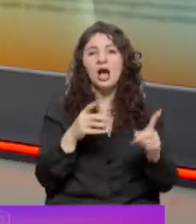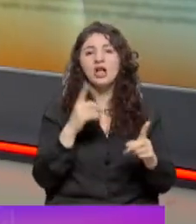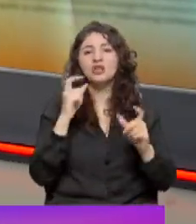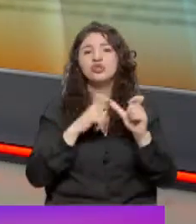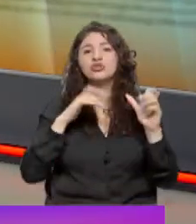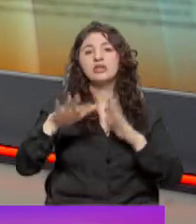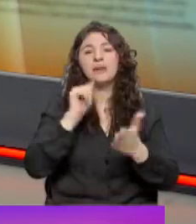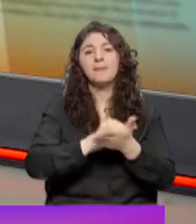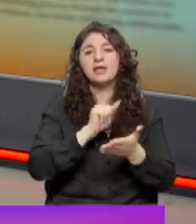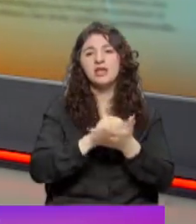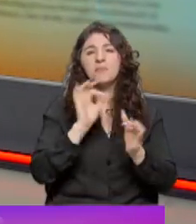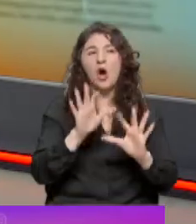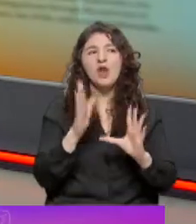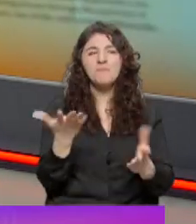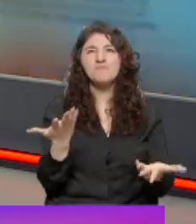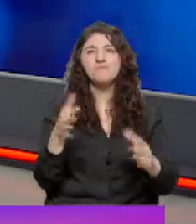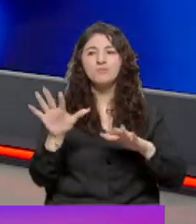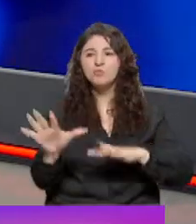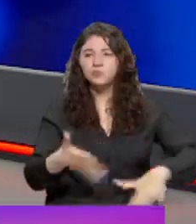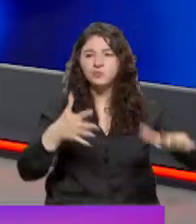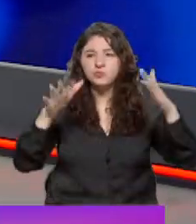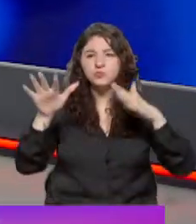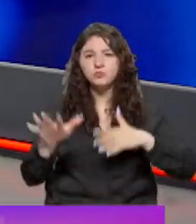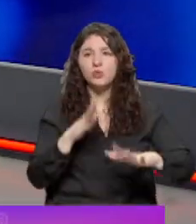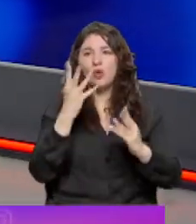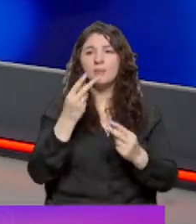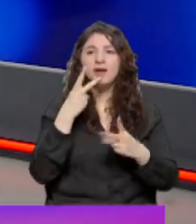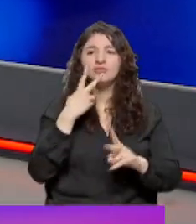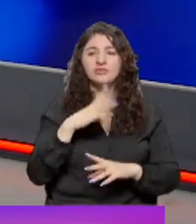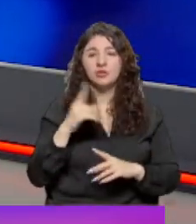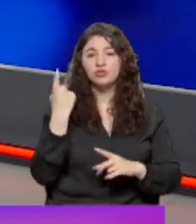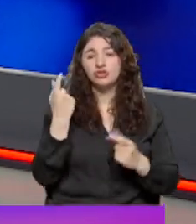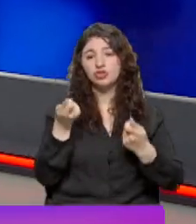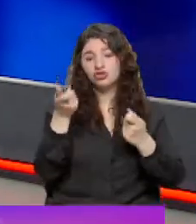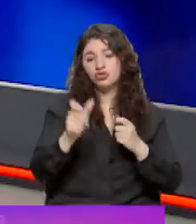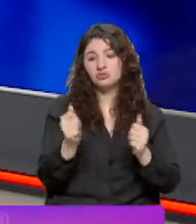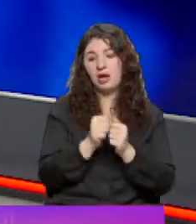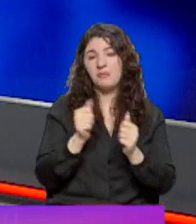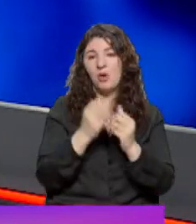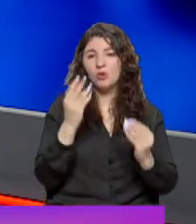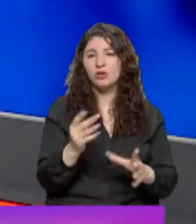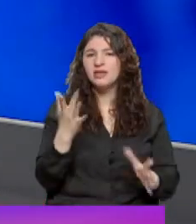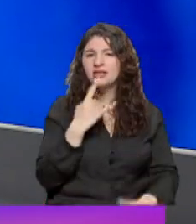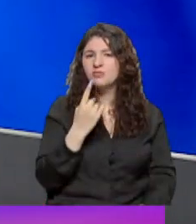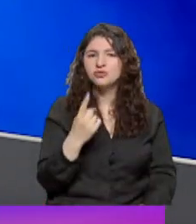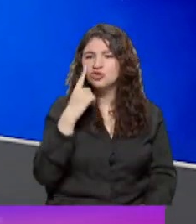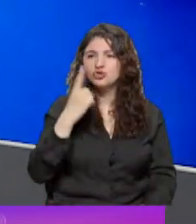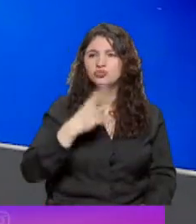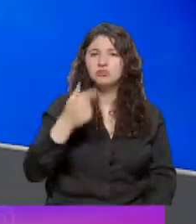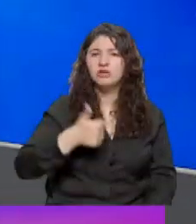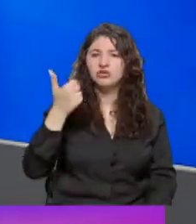medyayı da böyle aslında dalgalandıran bir açıklaması Dün işçilerle yanyana geldiğinde ne demişti